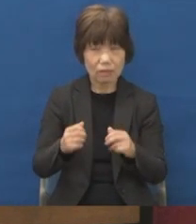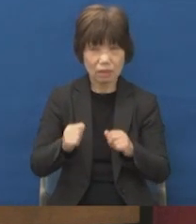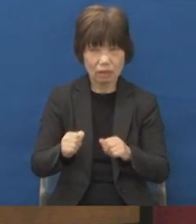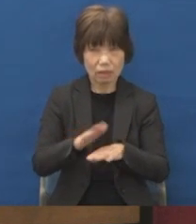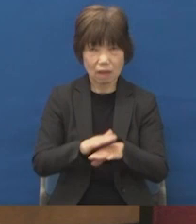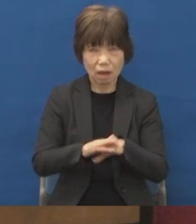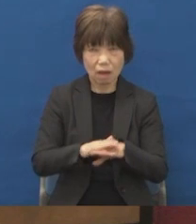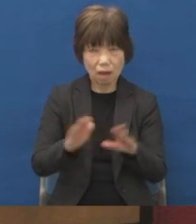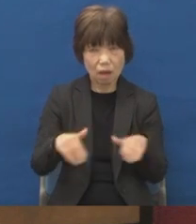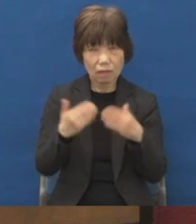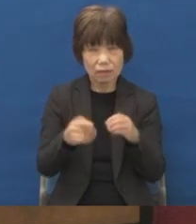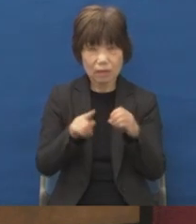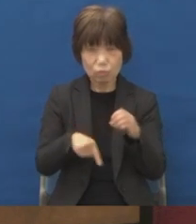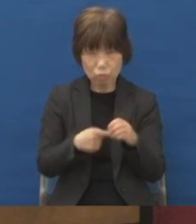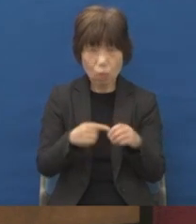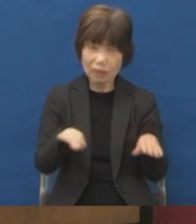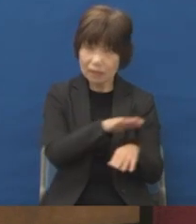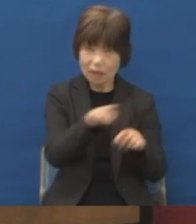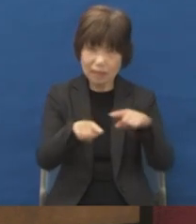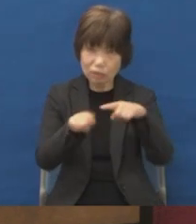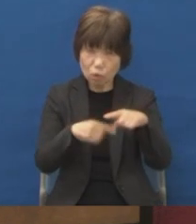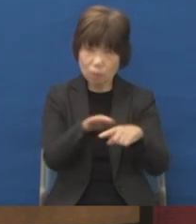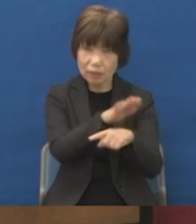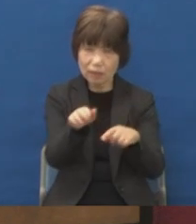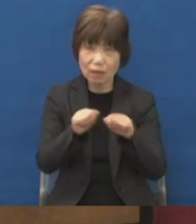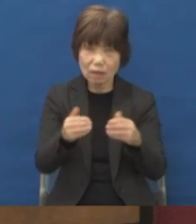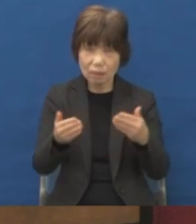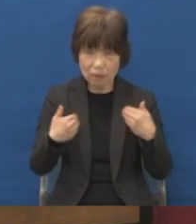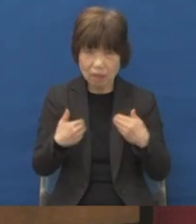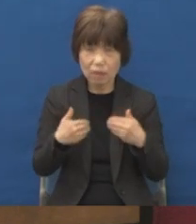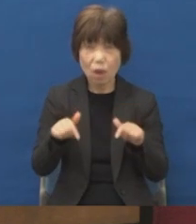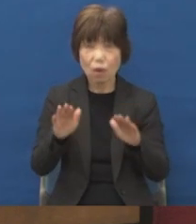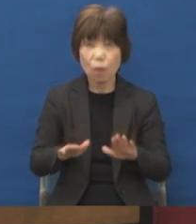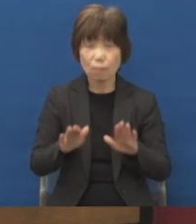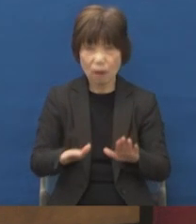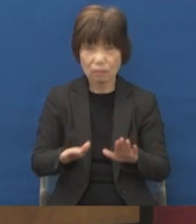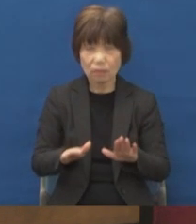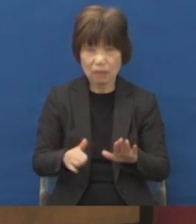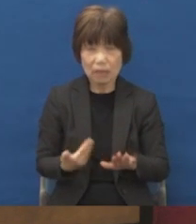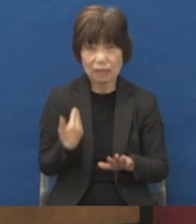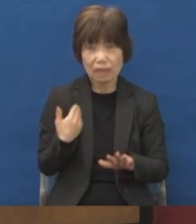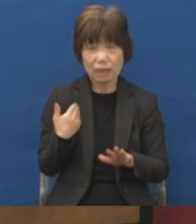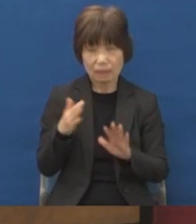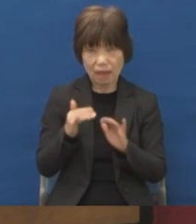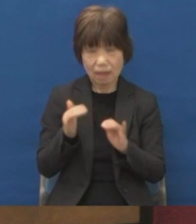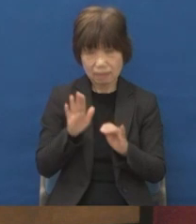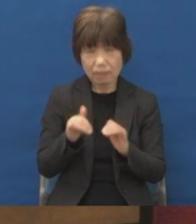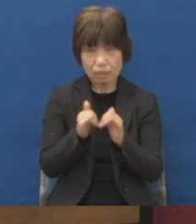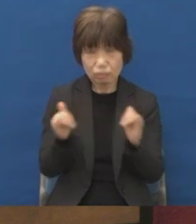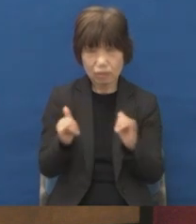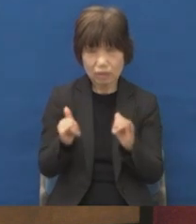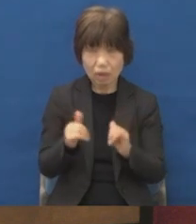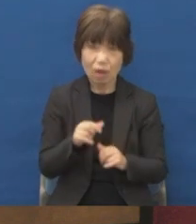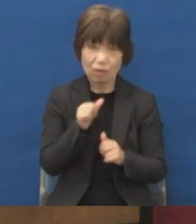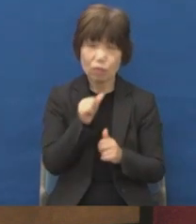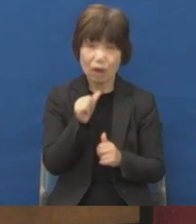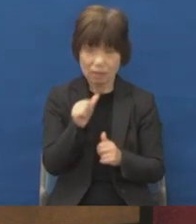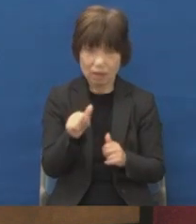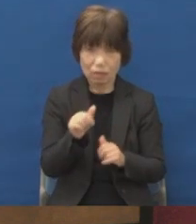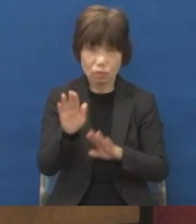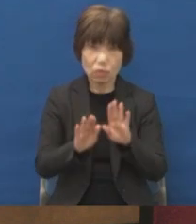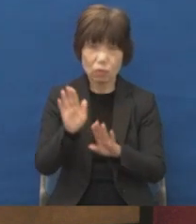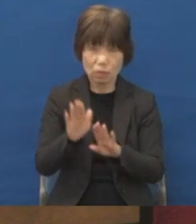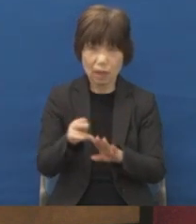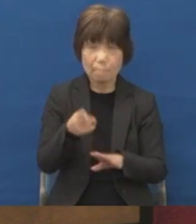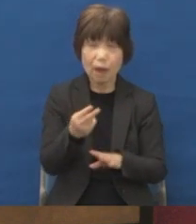が求められます。今般、深刻な担い手不足に対応するため、新たな採用方法として、パート